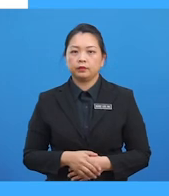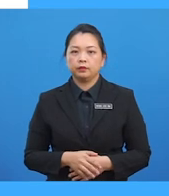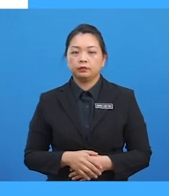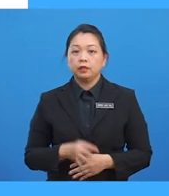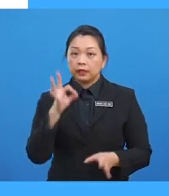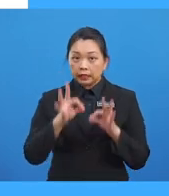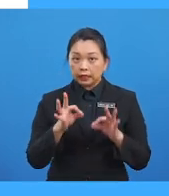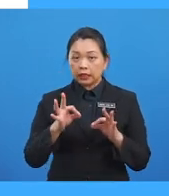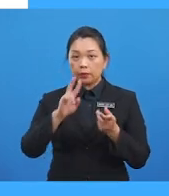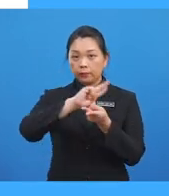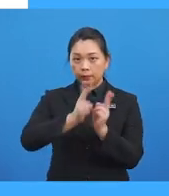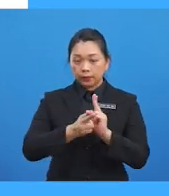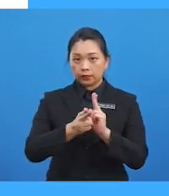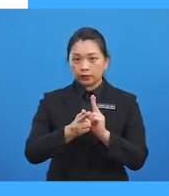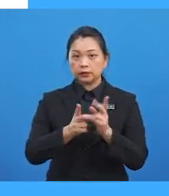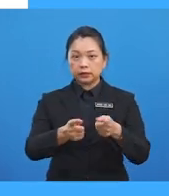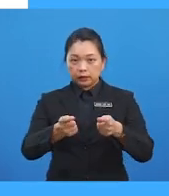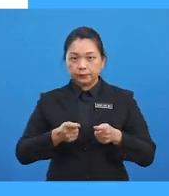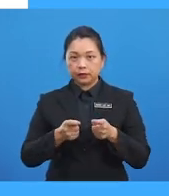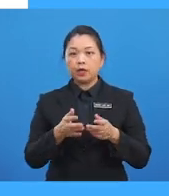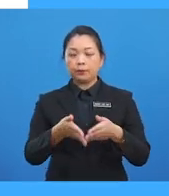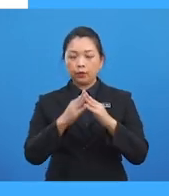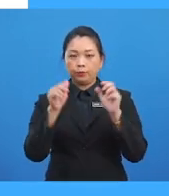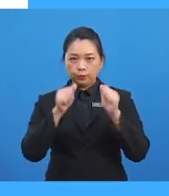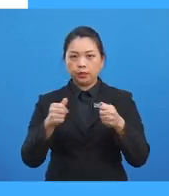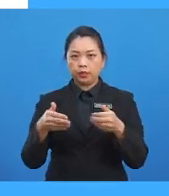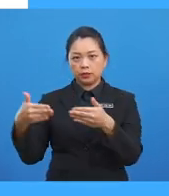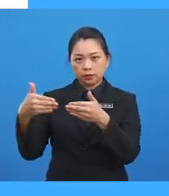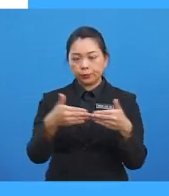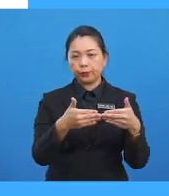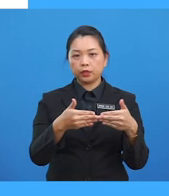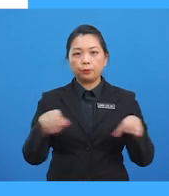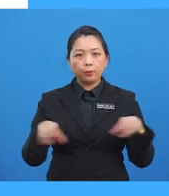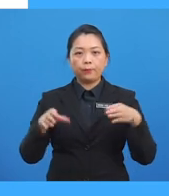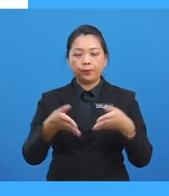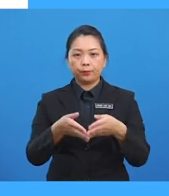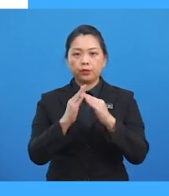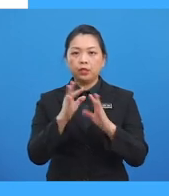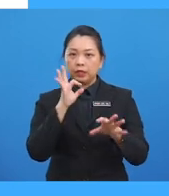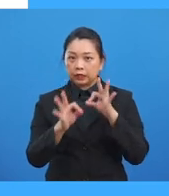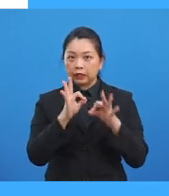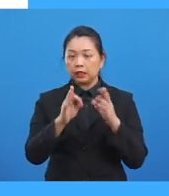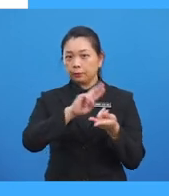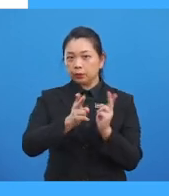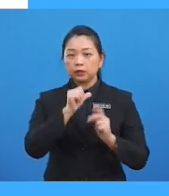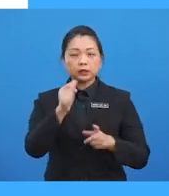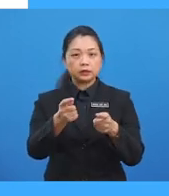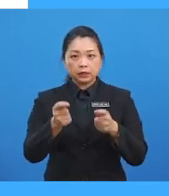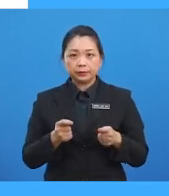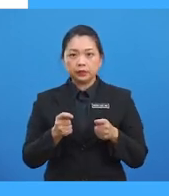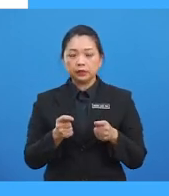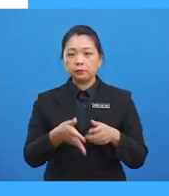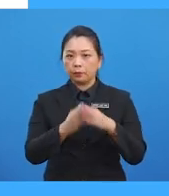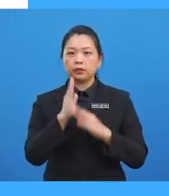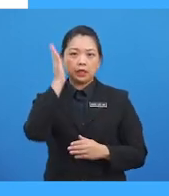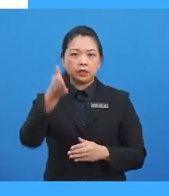jika pindaan diterima, pemohon boleh meneruskan permohonan. Sekiranya pindaan tidak diterima, permohonan